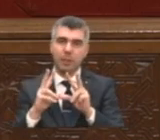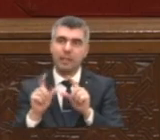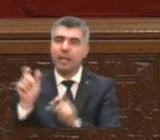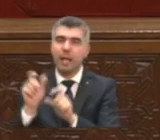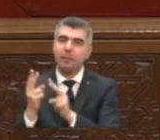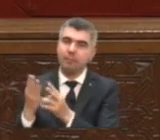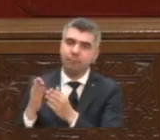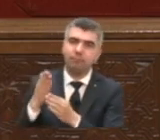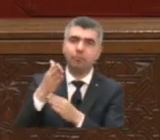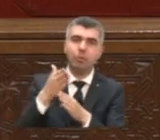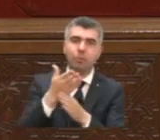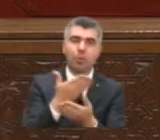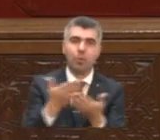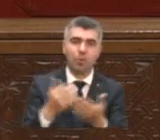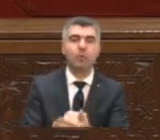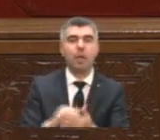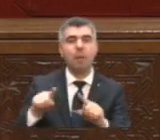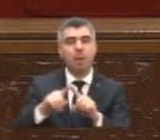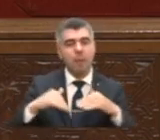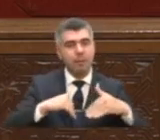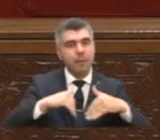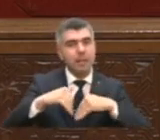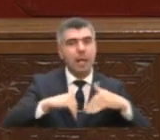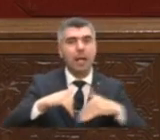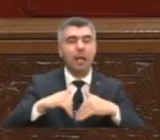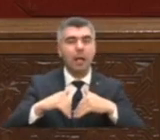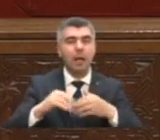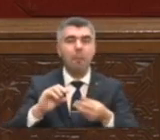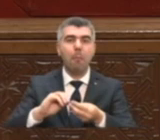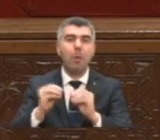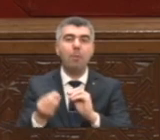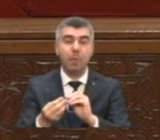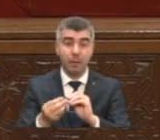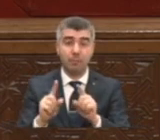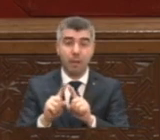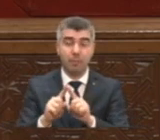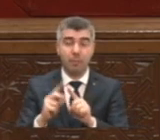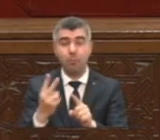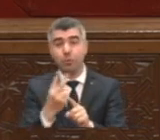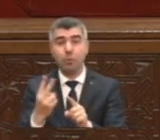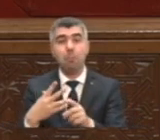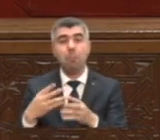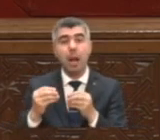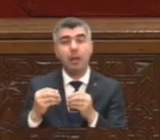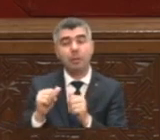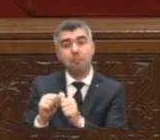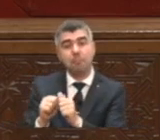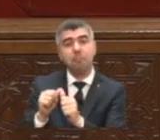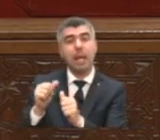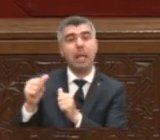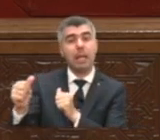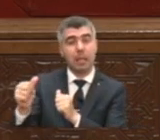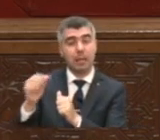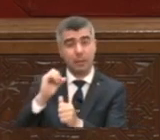الطريق ما بين مراكش وتمنصورت، ما حدنا ما حليناش هذاك المشكل ديال النقل ما بيناتهم جوج، تيصعب على المواطنين اللي عايشين في المدينة